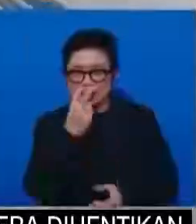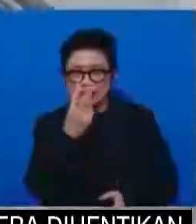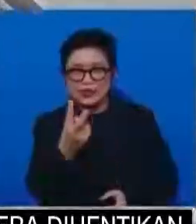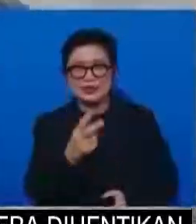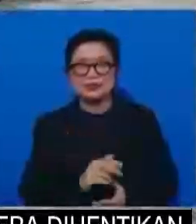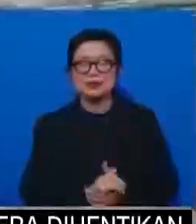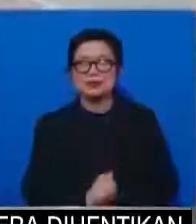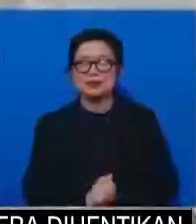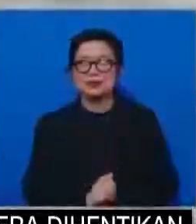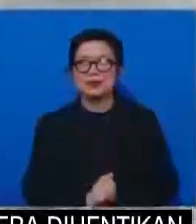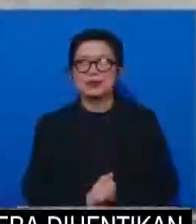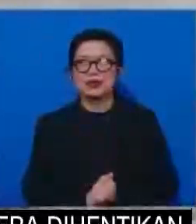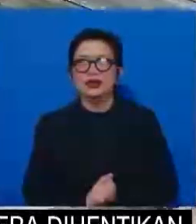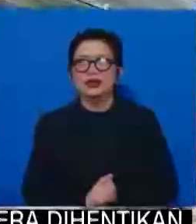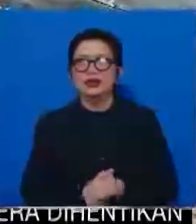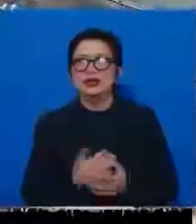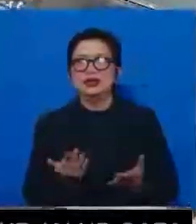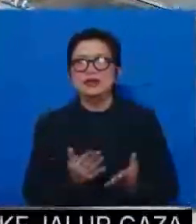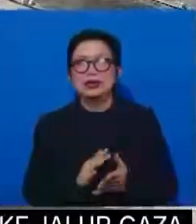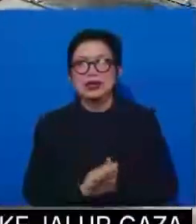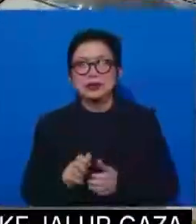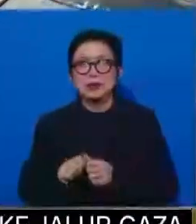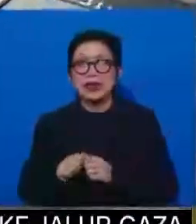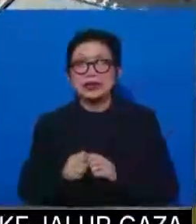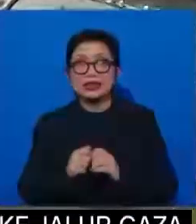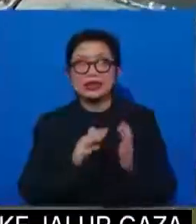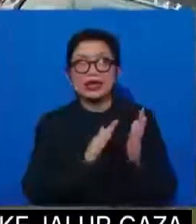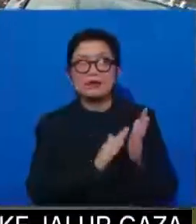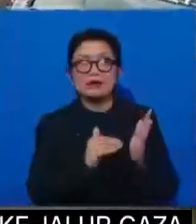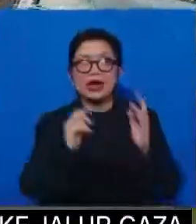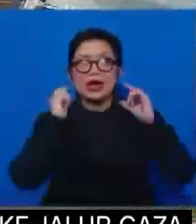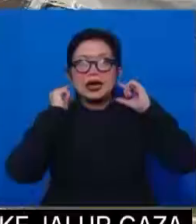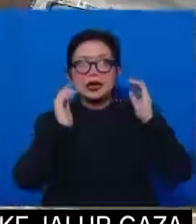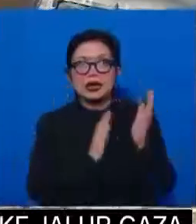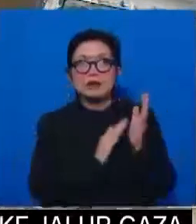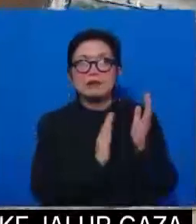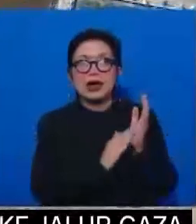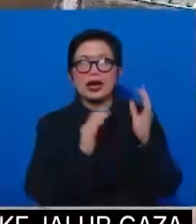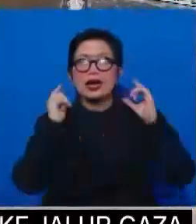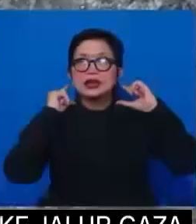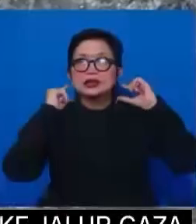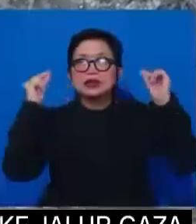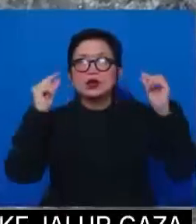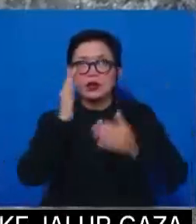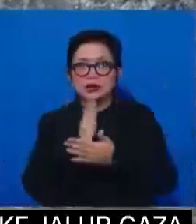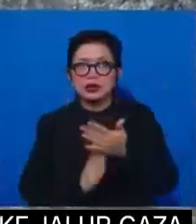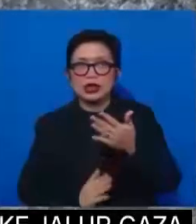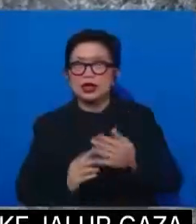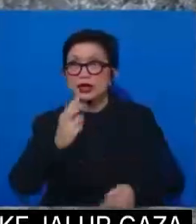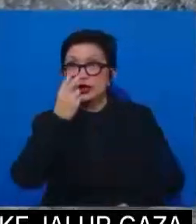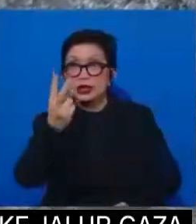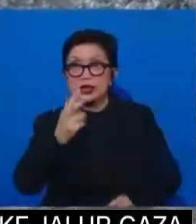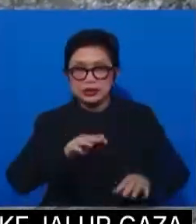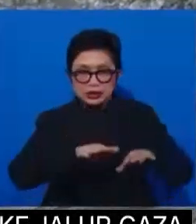Kalau kita melintas di wilayah Kabupaten Pati hingga Kabupaten Rembang, Jawa Tengah, sepanjang bulan Mei hingga Desember tahun ini, kita akan melihat di